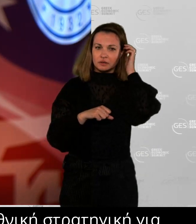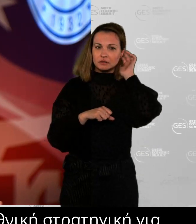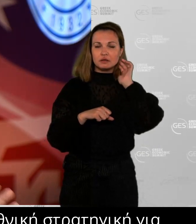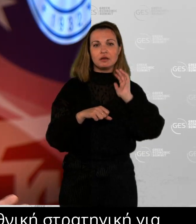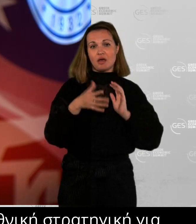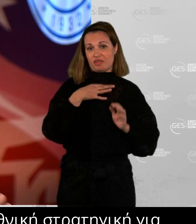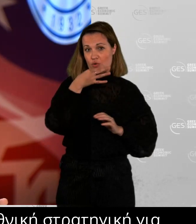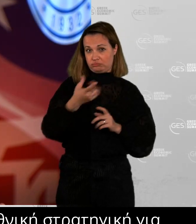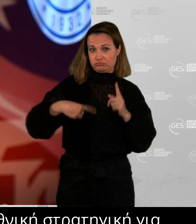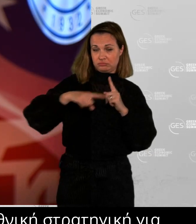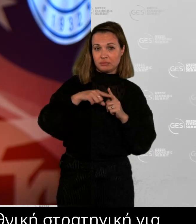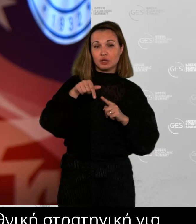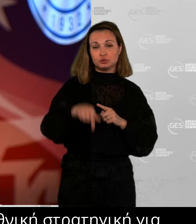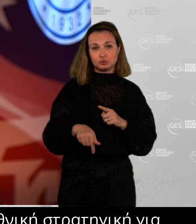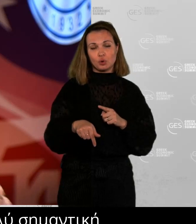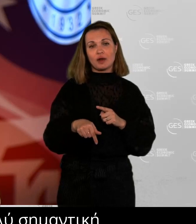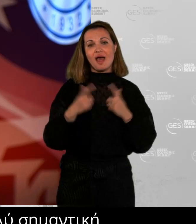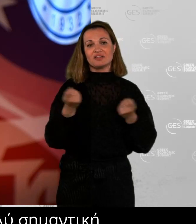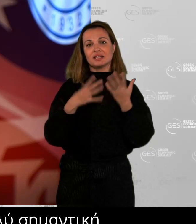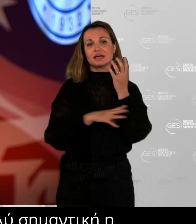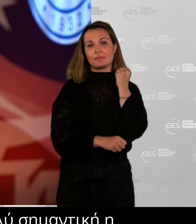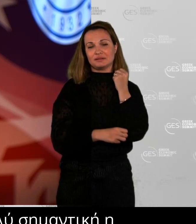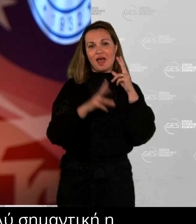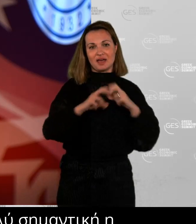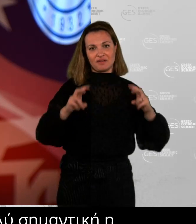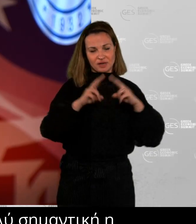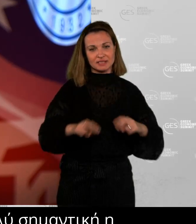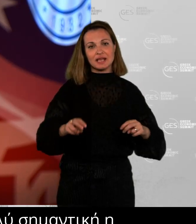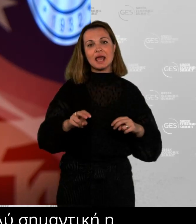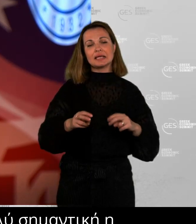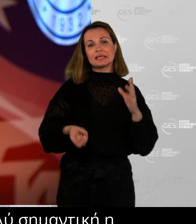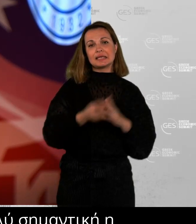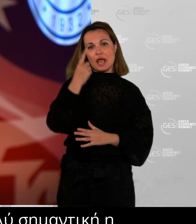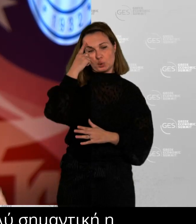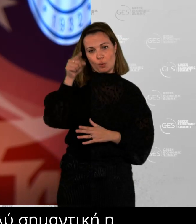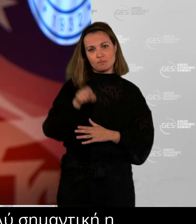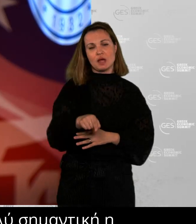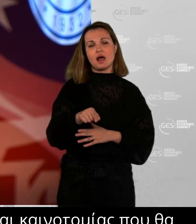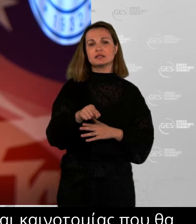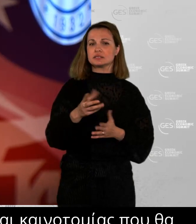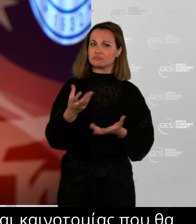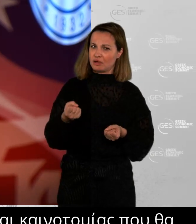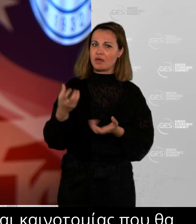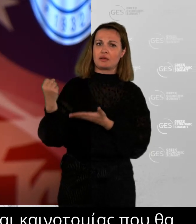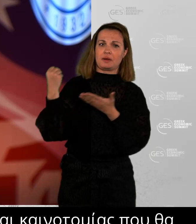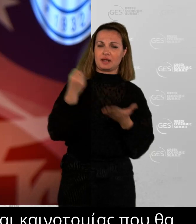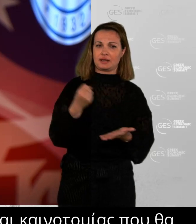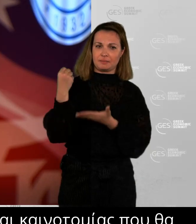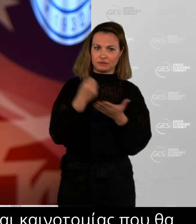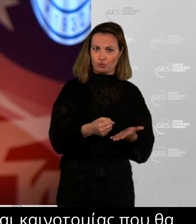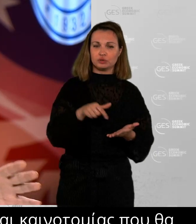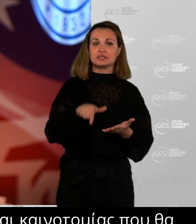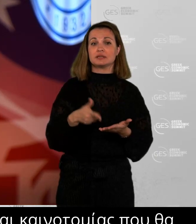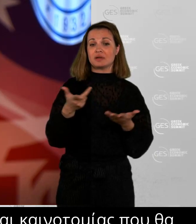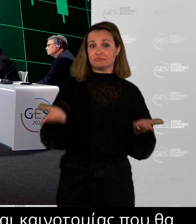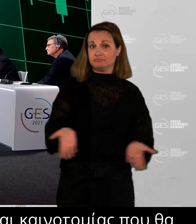προκήρυξη της Γενικής Γραμματείας Έρευνας και Καινοτομίας που θα χρηματοδοτήσει και τα γραφεία μεταφοράς τεχνολογίας στα ερευνητικά κέντρα και στα